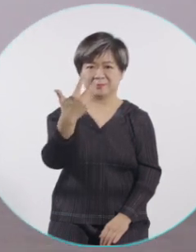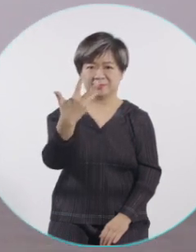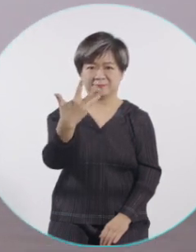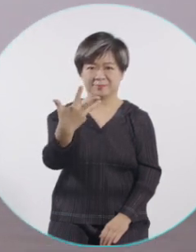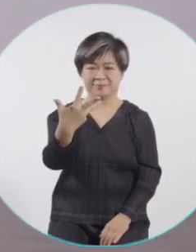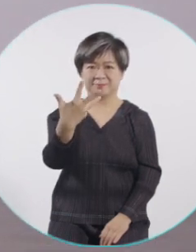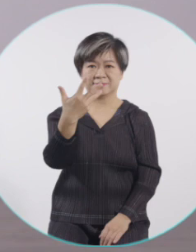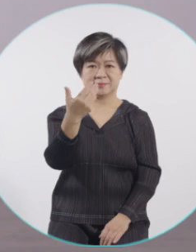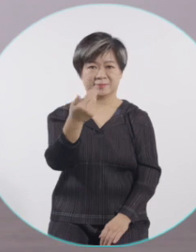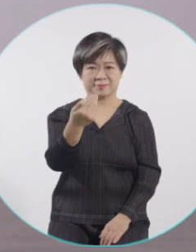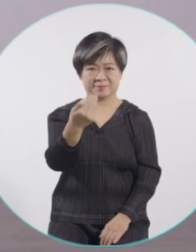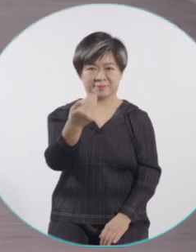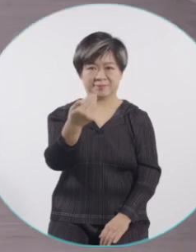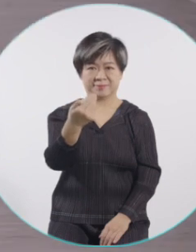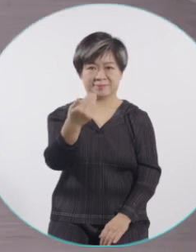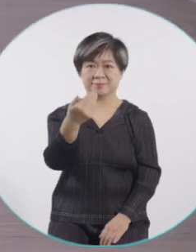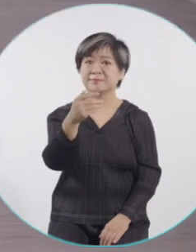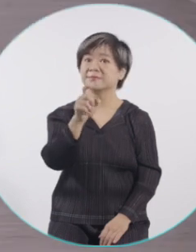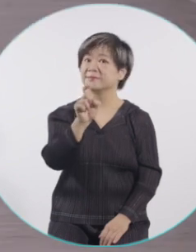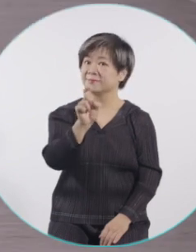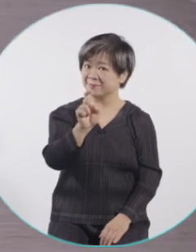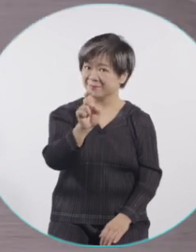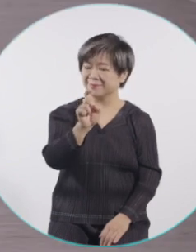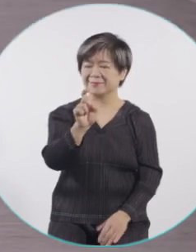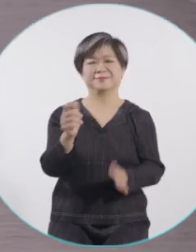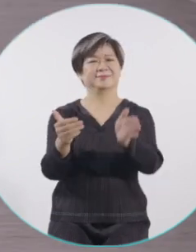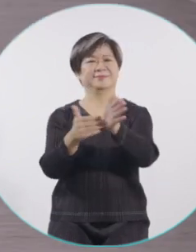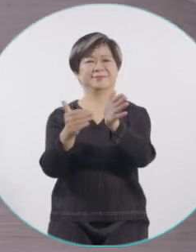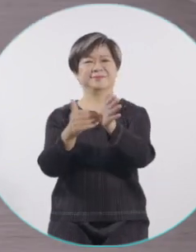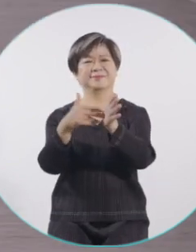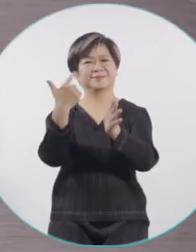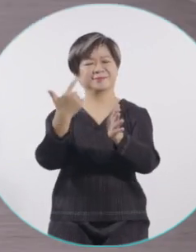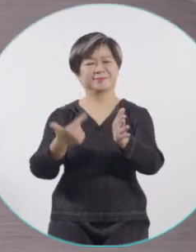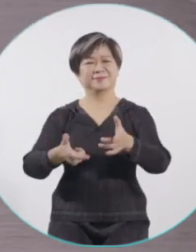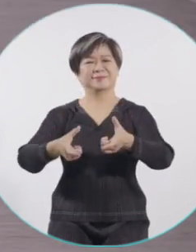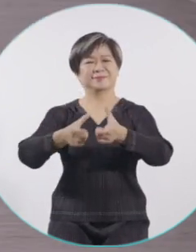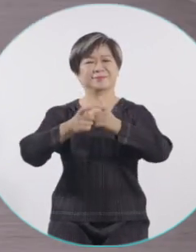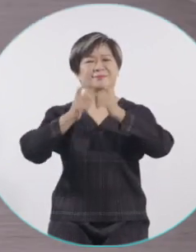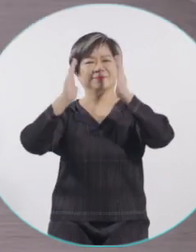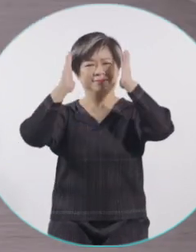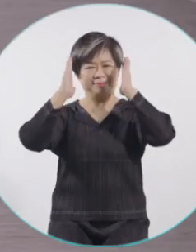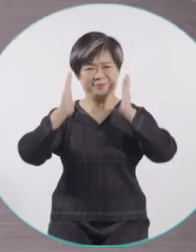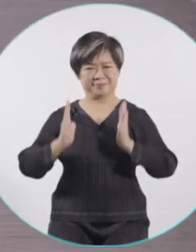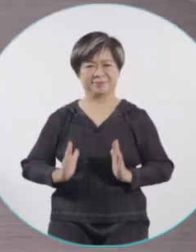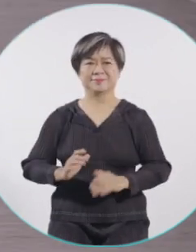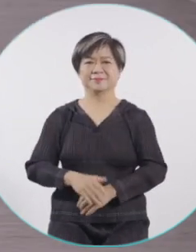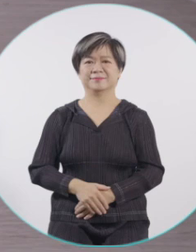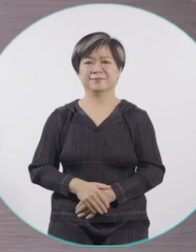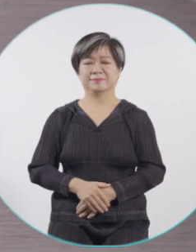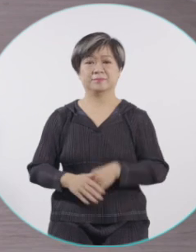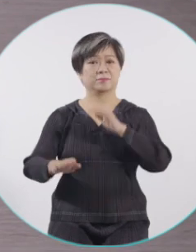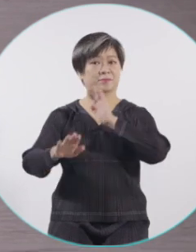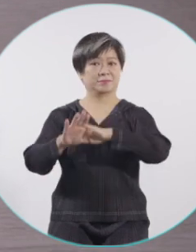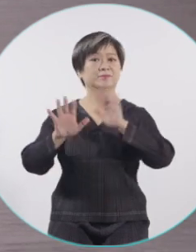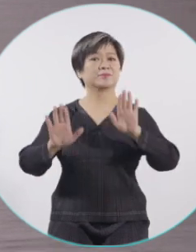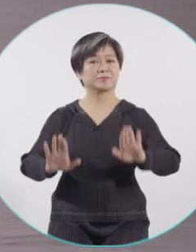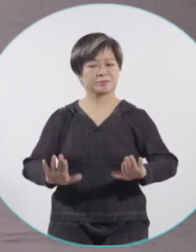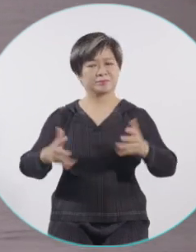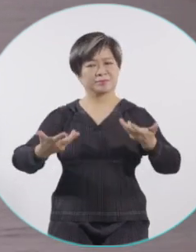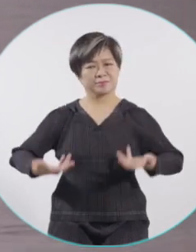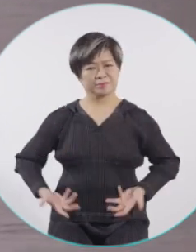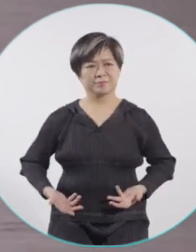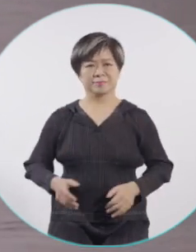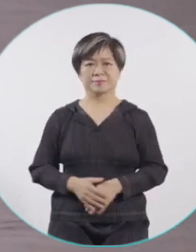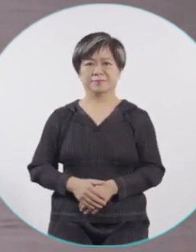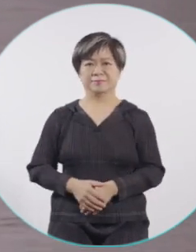八、九、十。好，接下来慢慢把你的身体拉回来，把你的手慢慢放下来，